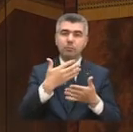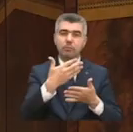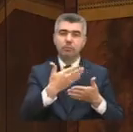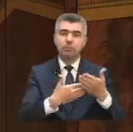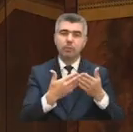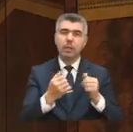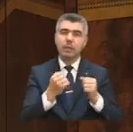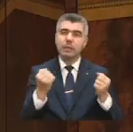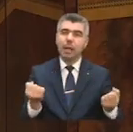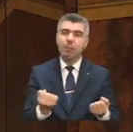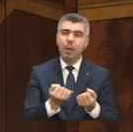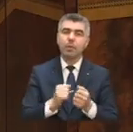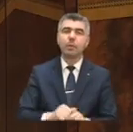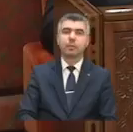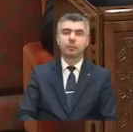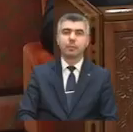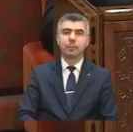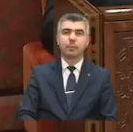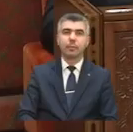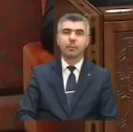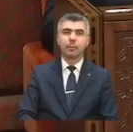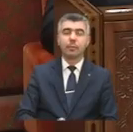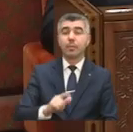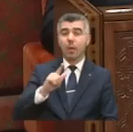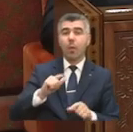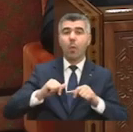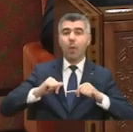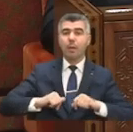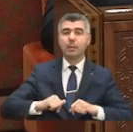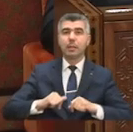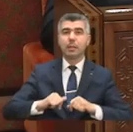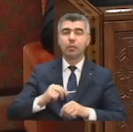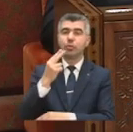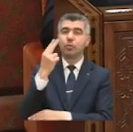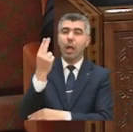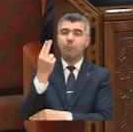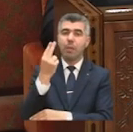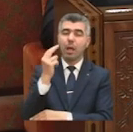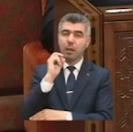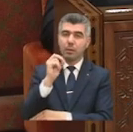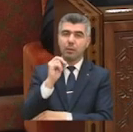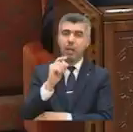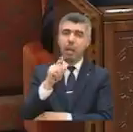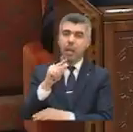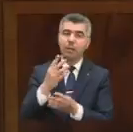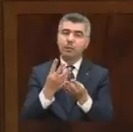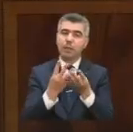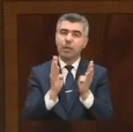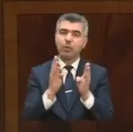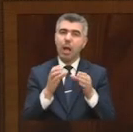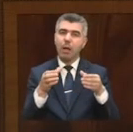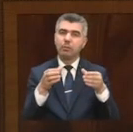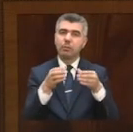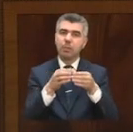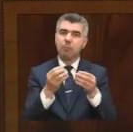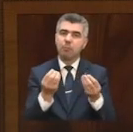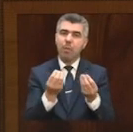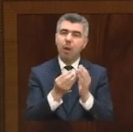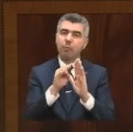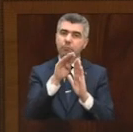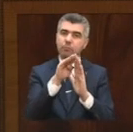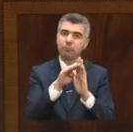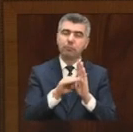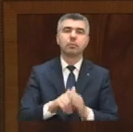التنموي واللي كان بالخصوص السيد وزير التعليم العالي يعني عضو في هذا اللجنه واللي